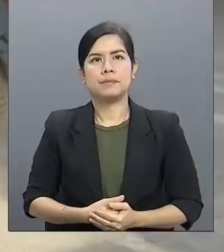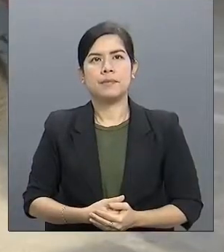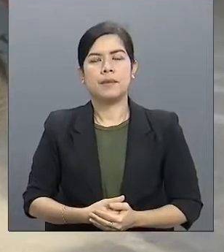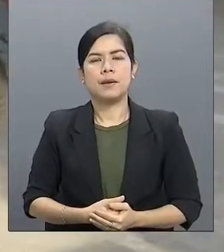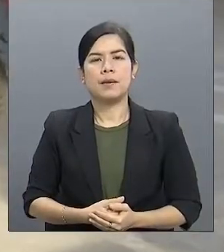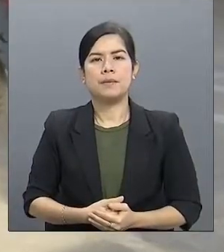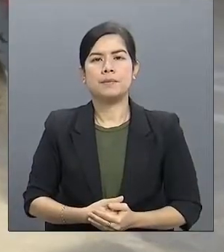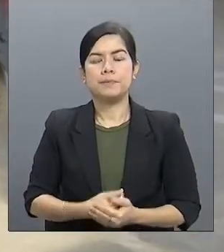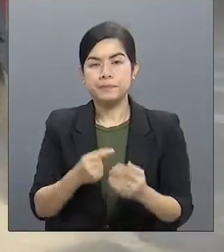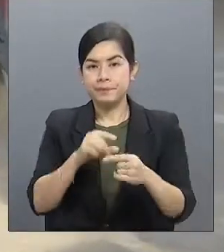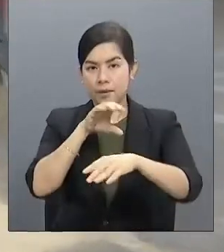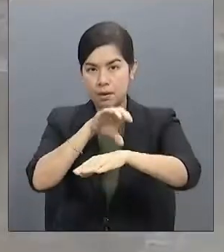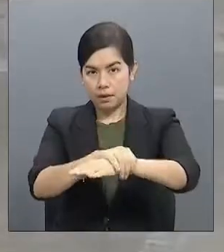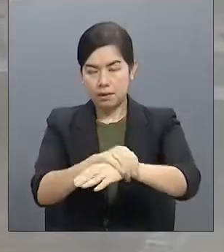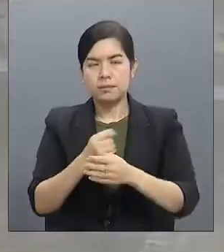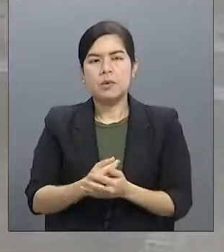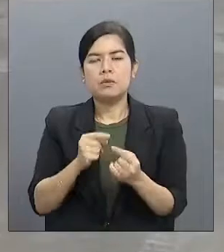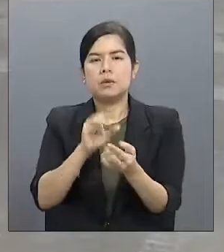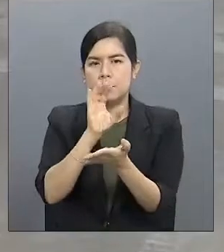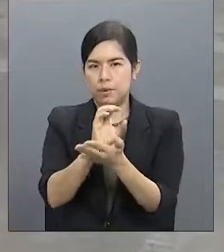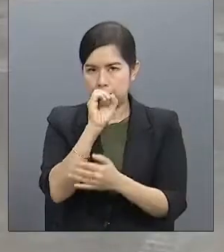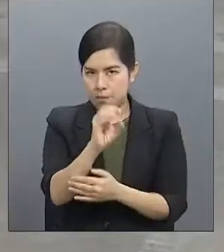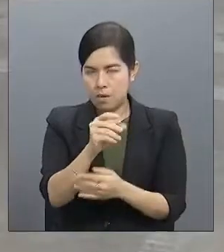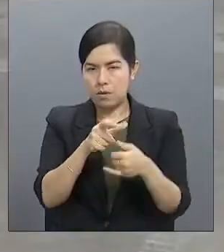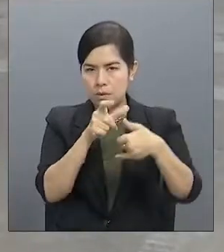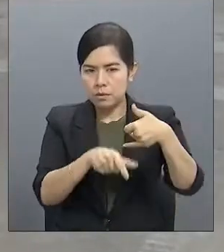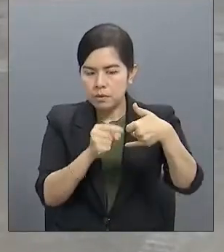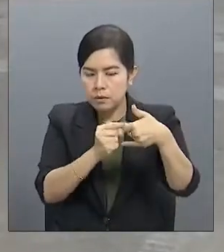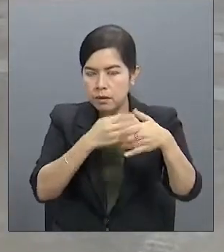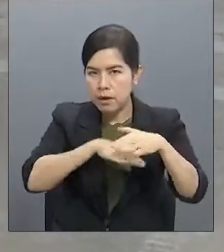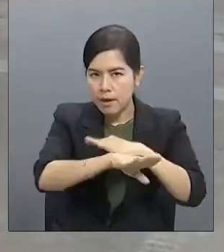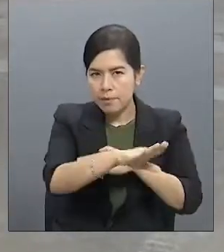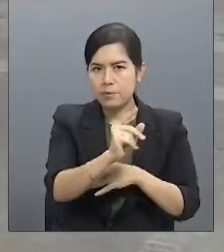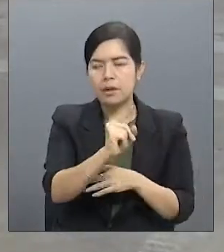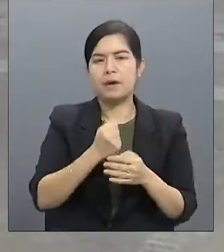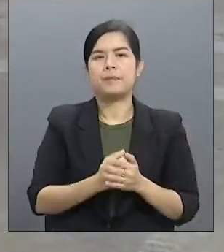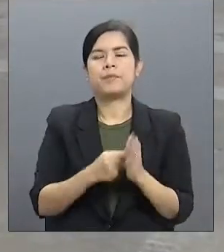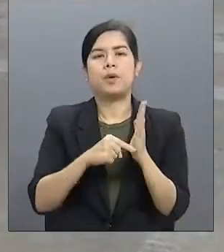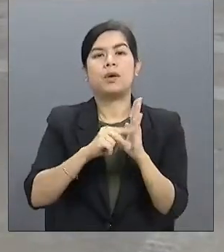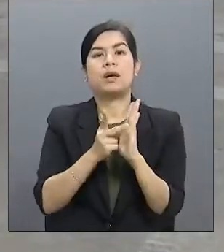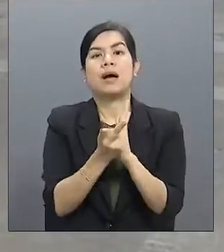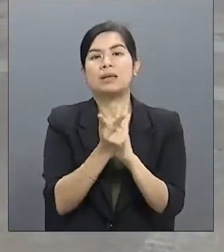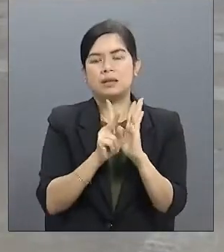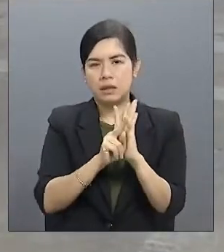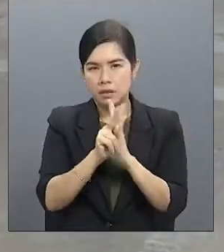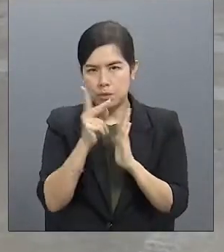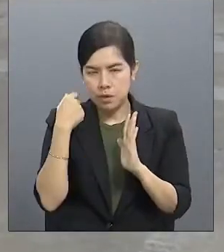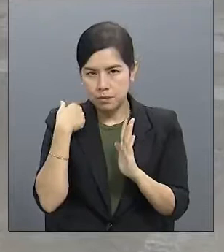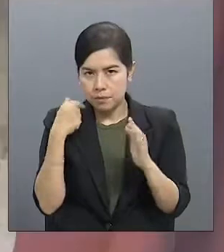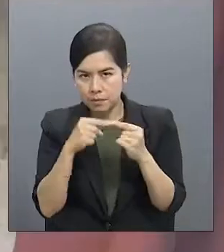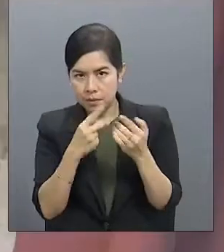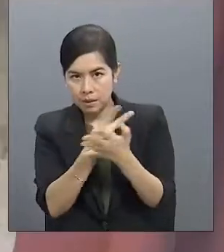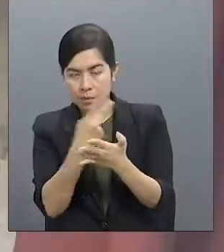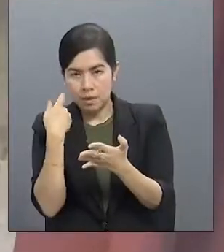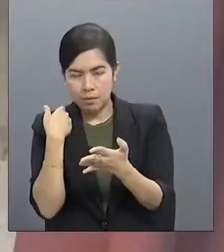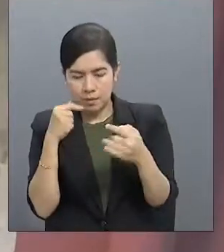สำหรับการจับกุมในครั้งนี้ตำรวจสืบทราบว่าผู้ต้องหาได้หลบหนีไปซ่อนตัวอยู่ในเขตพื้นที่จังหวัดกาญจนบุรีจึงนำกำลังลงพื้นที่ตรวจสอบ